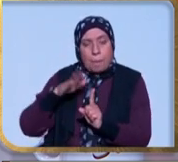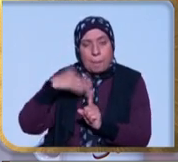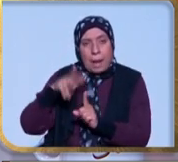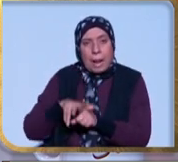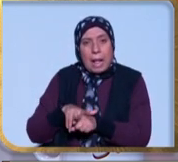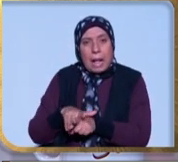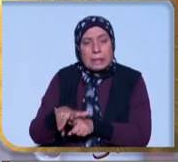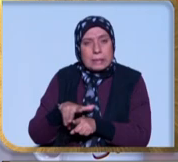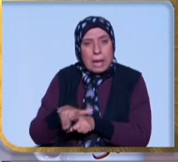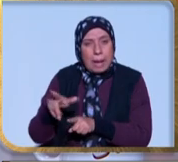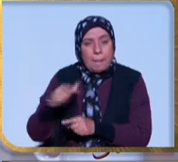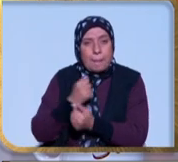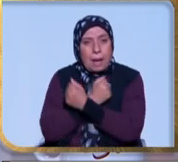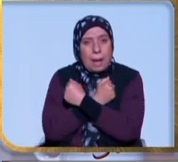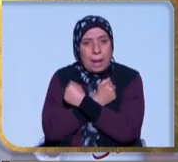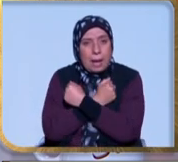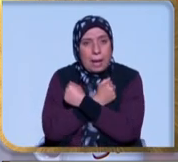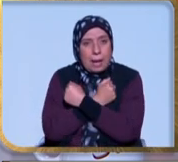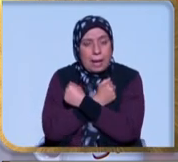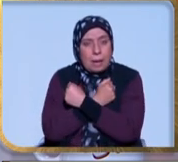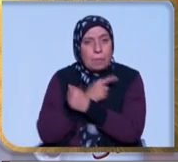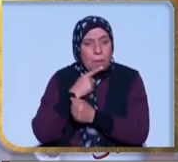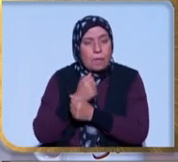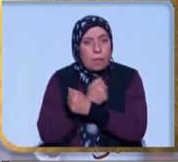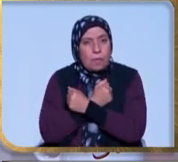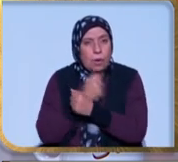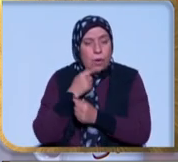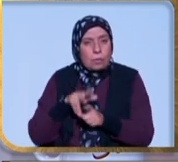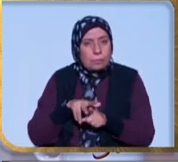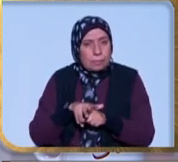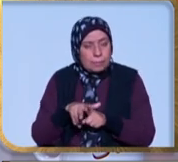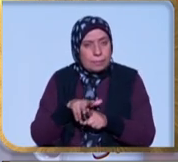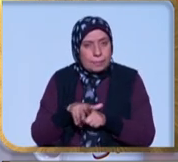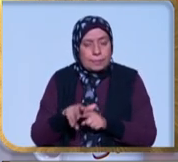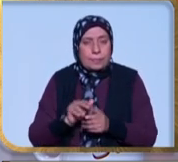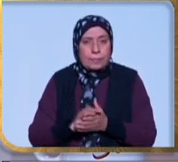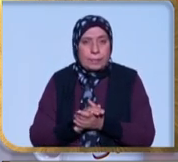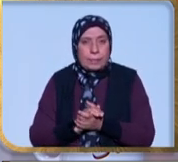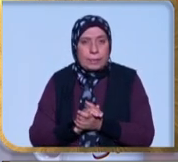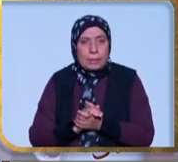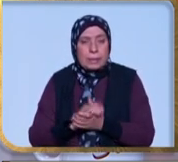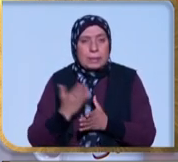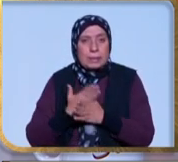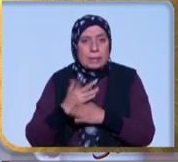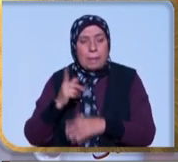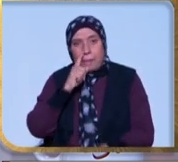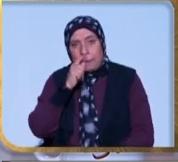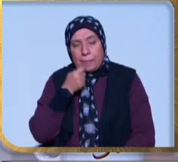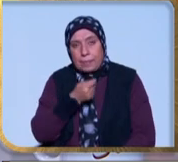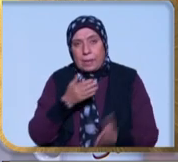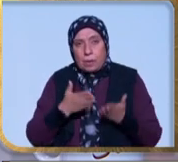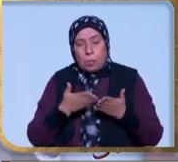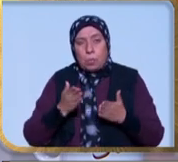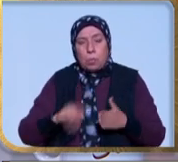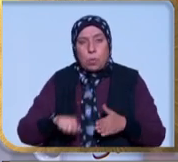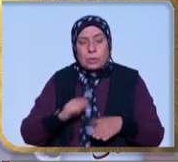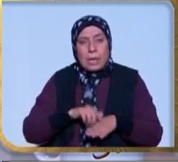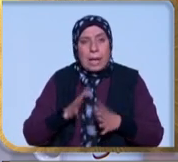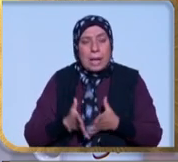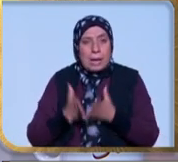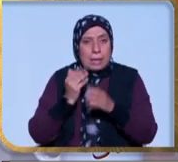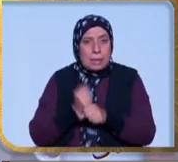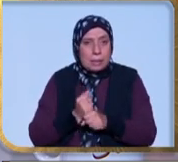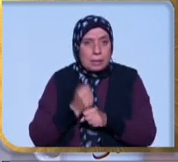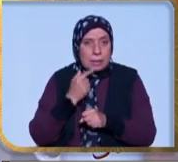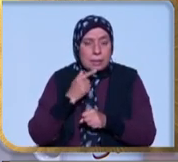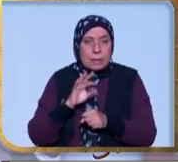جزاء على تكذيبهم لموسى عليه السلام، وجزاء على امتناعهم على أو